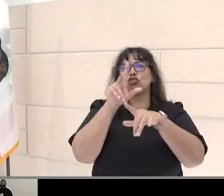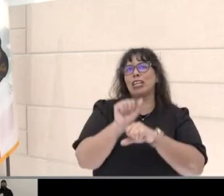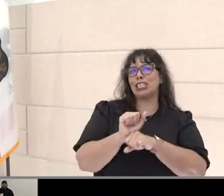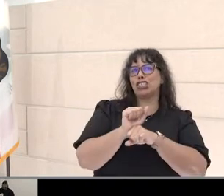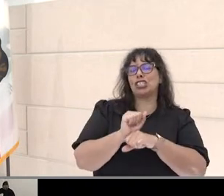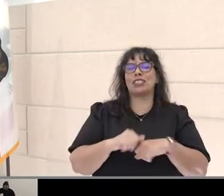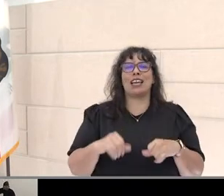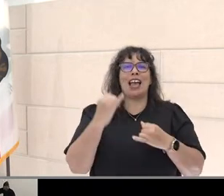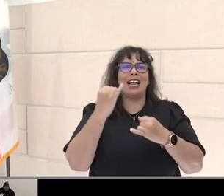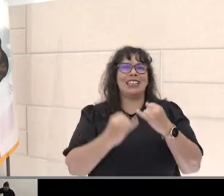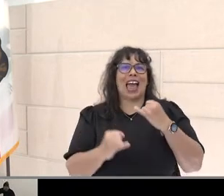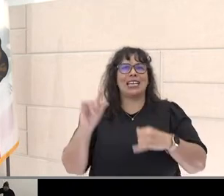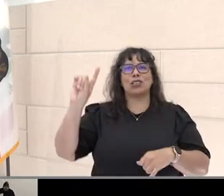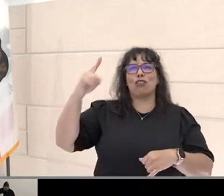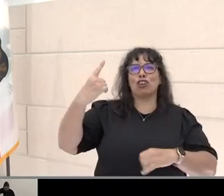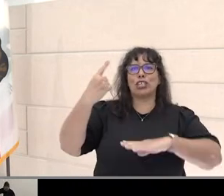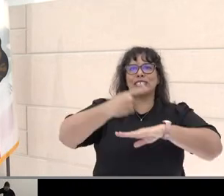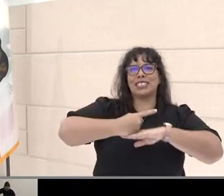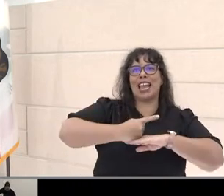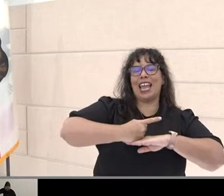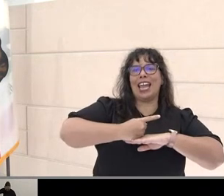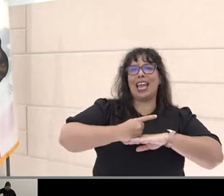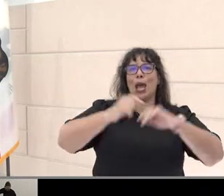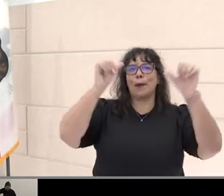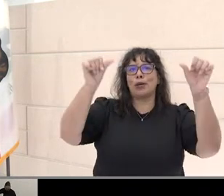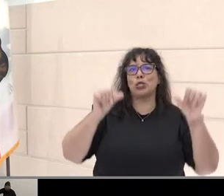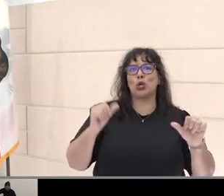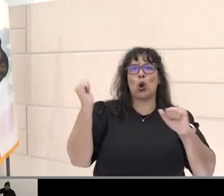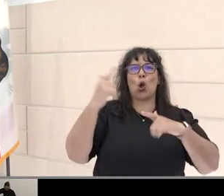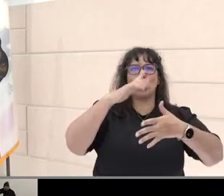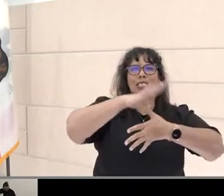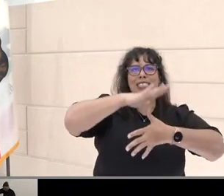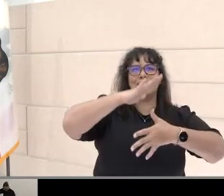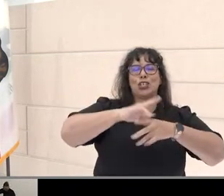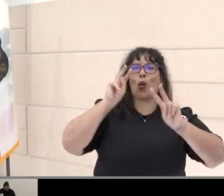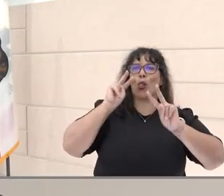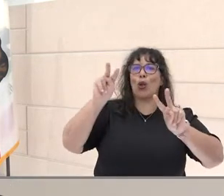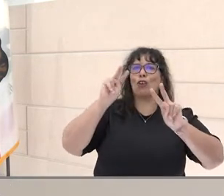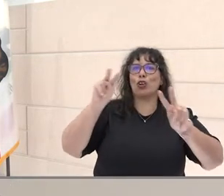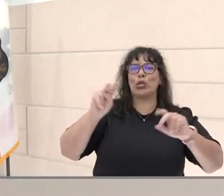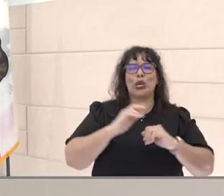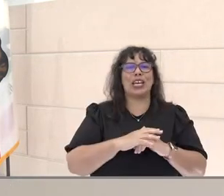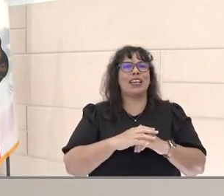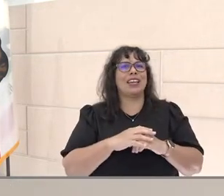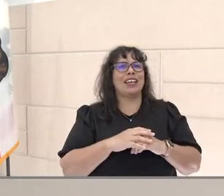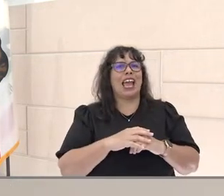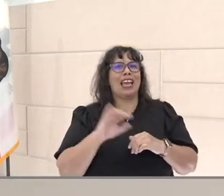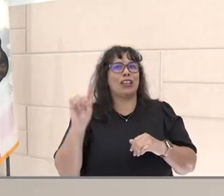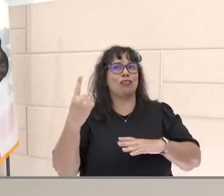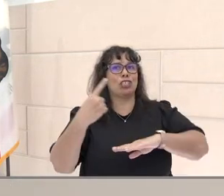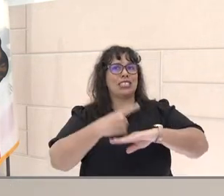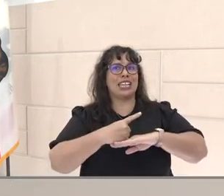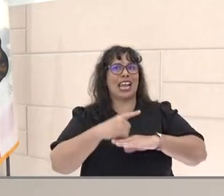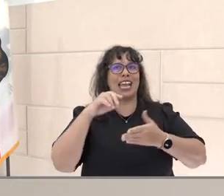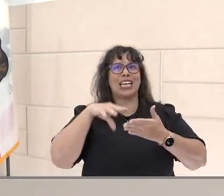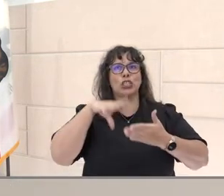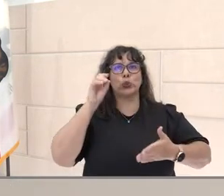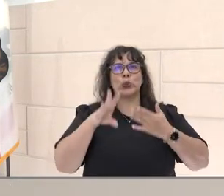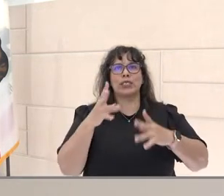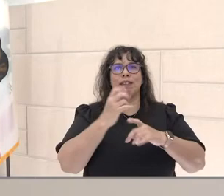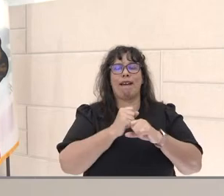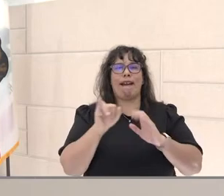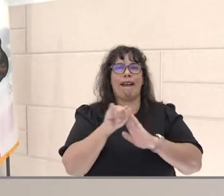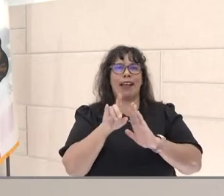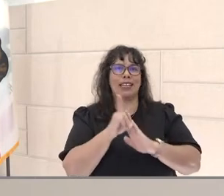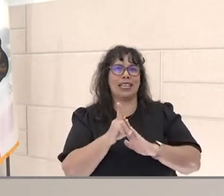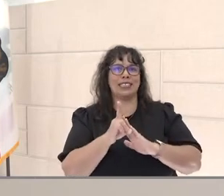หายยืนเมียนกิจการท่าการเรียบจำกรรมวิธีสำหรับสถานที่ดับปีนะบ้านห